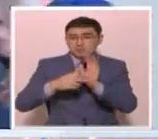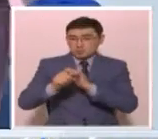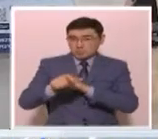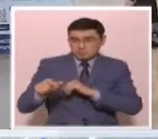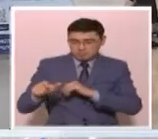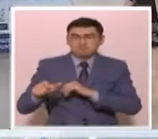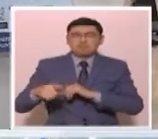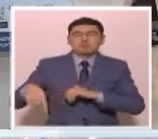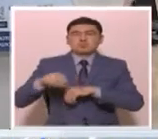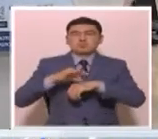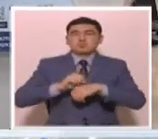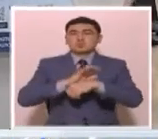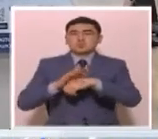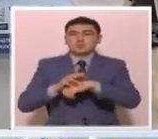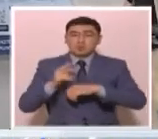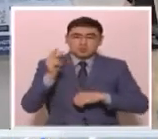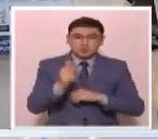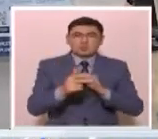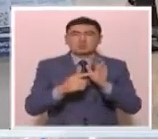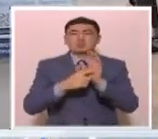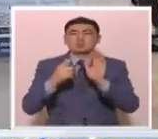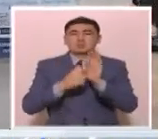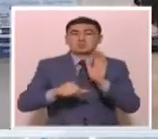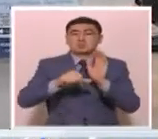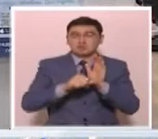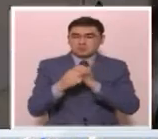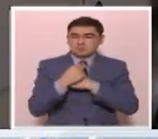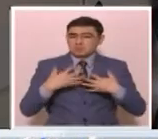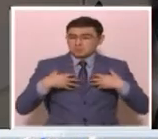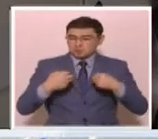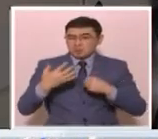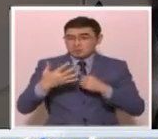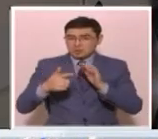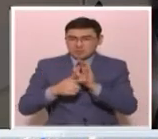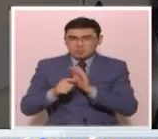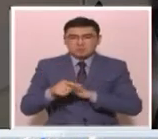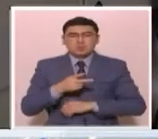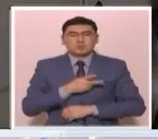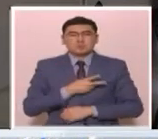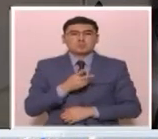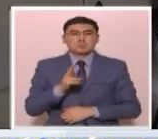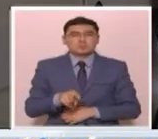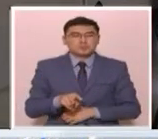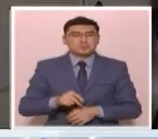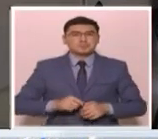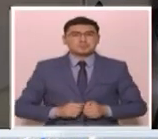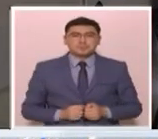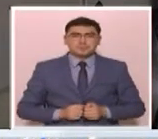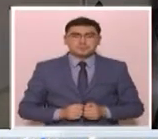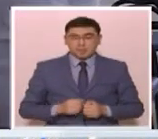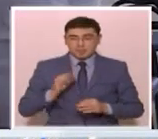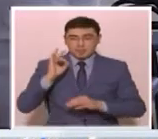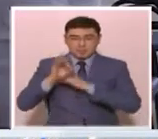жұқтырды. 3776-сы жазылып шықты, 57 адам індеттен көз жұмды. Ал еліміз бойынша соңғы